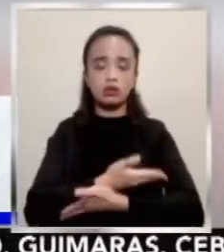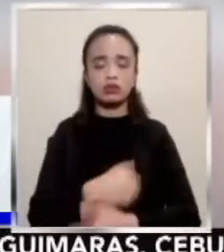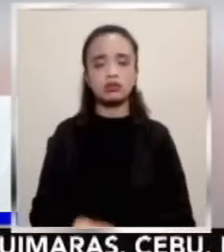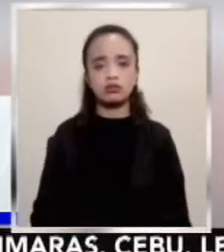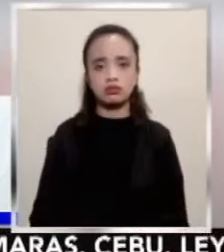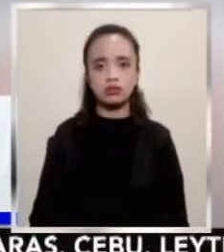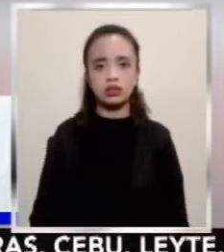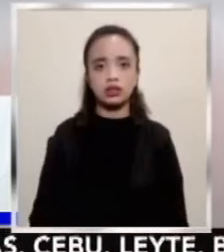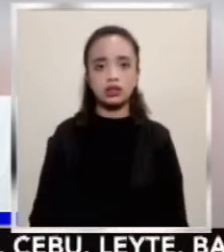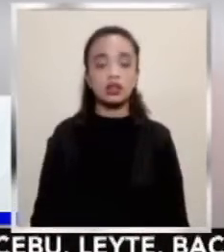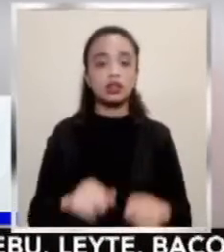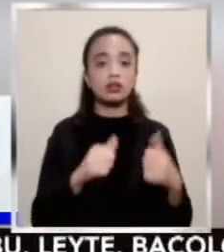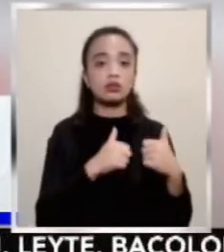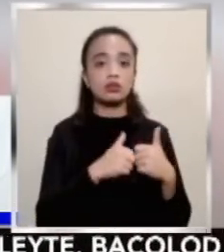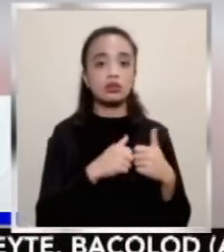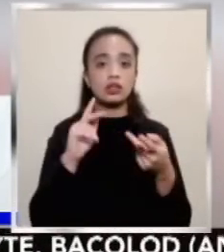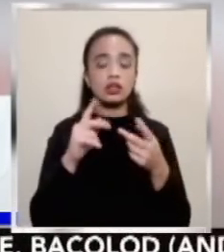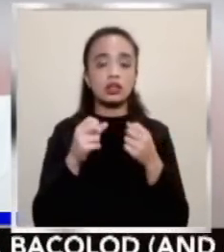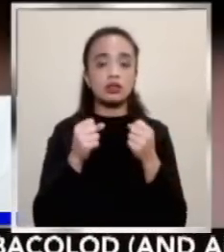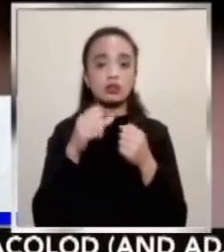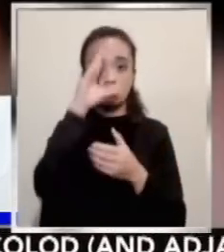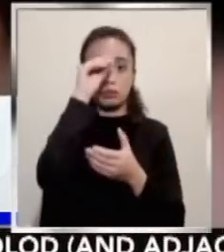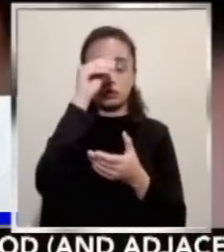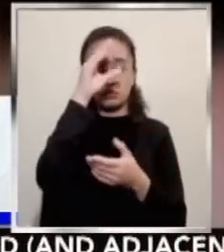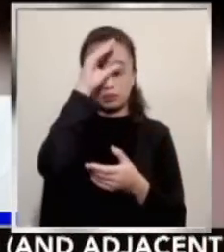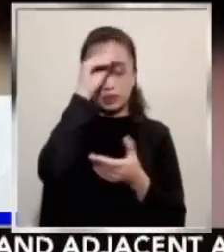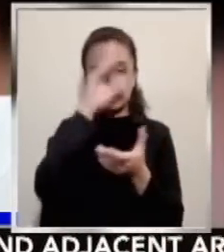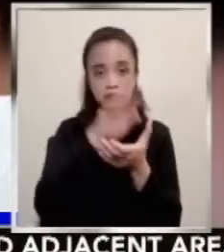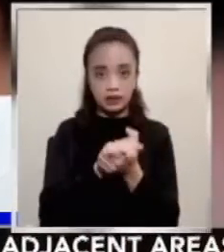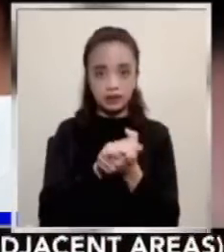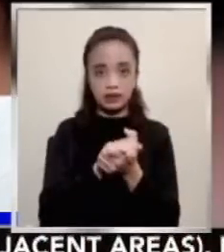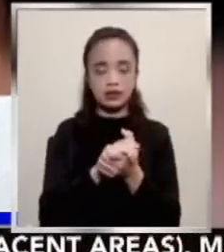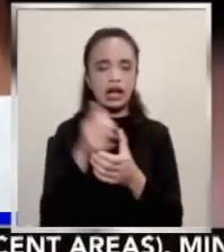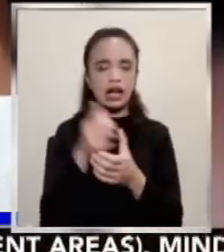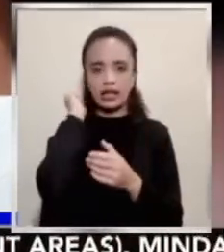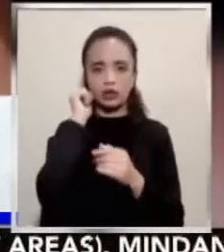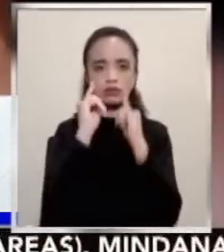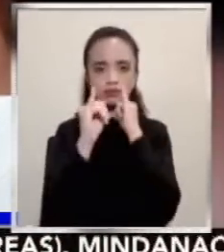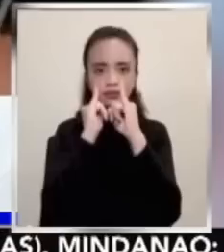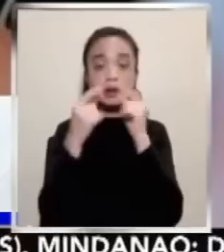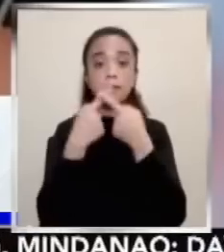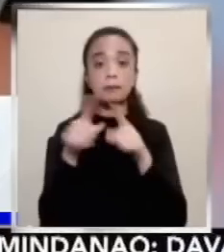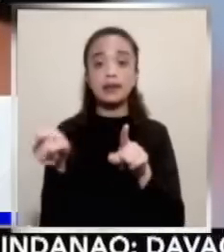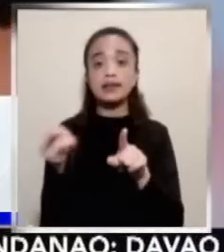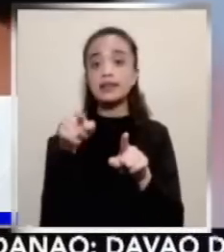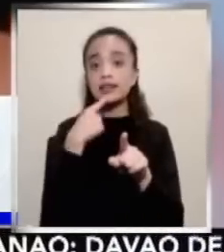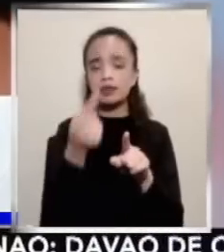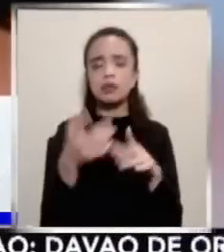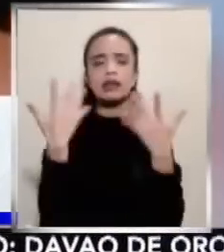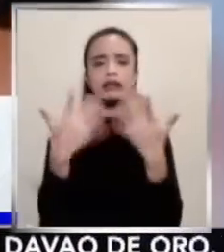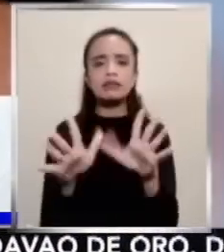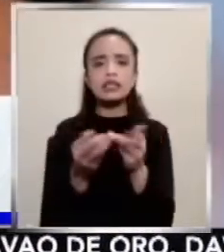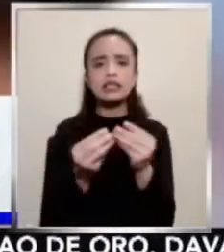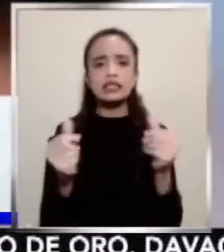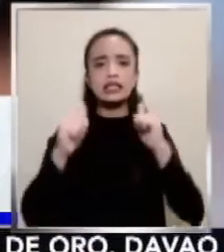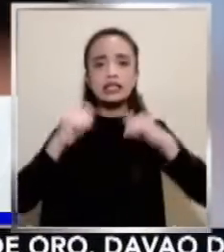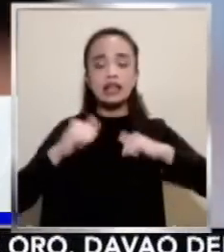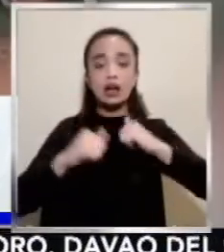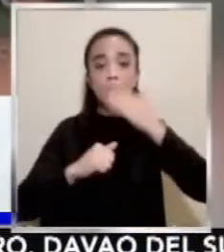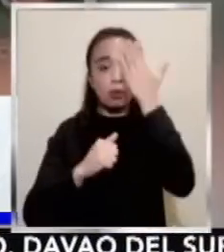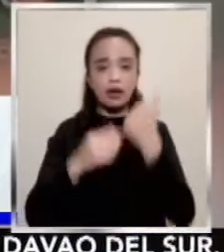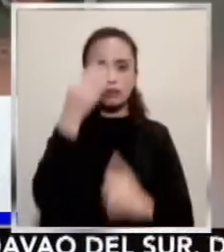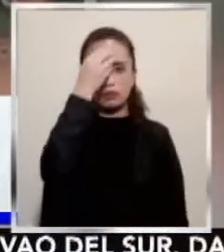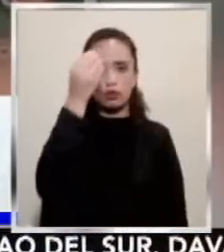kinakasama ni Monica at ama ng dalawang batang nasawi. Pero sinabi niya na nagpa-areglo na siya para makalimutan ang trahedya.